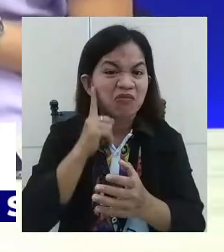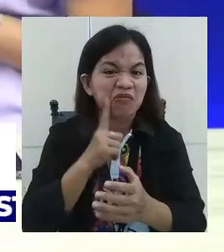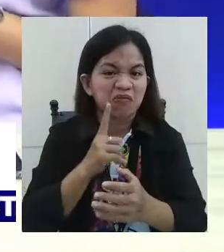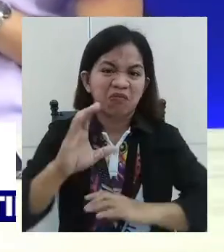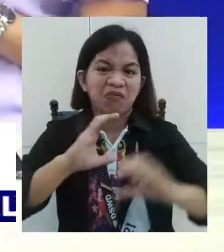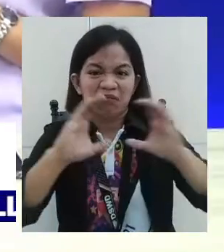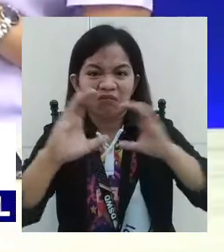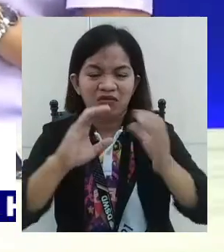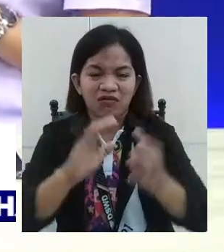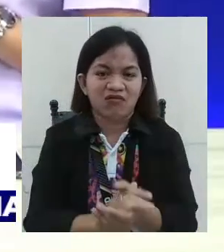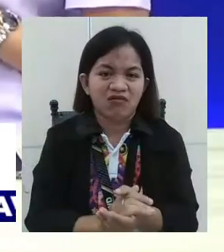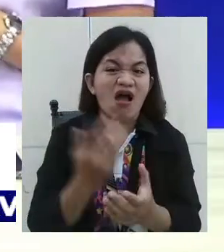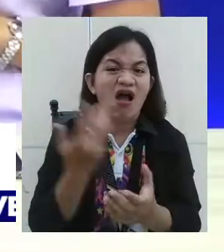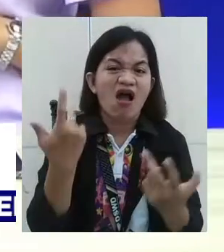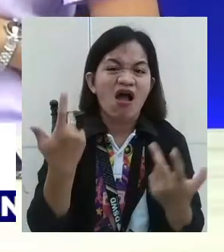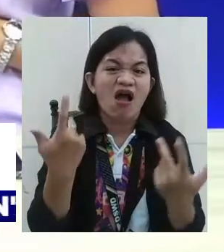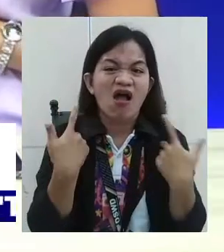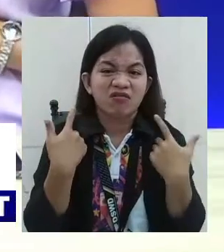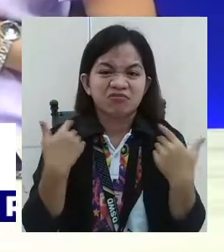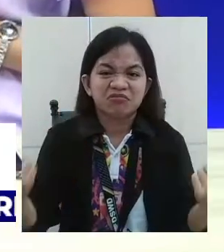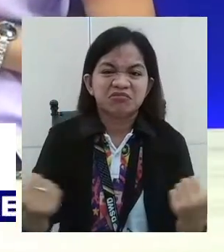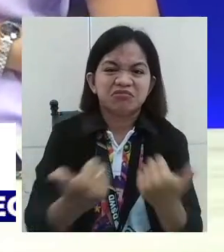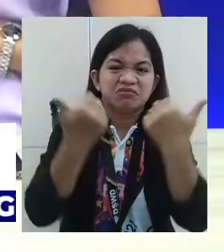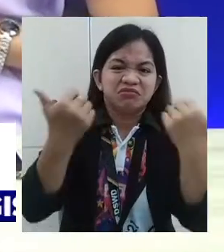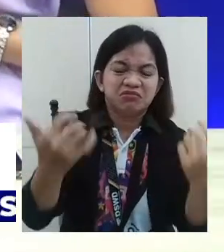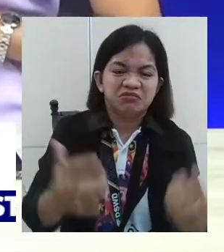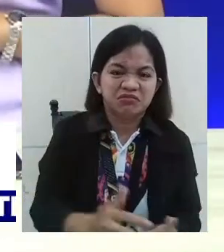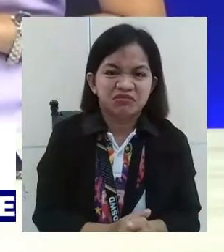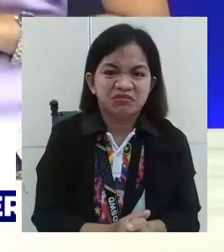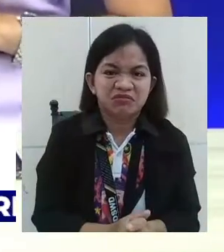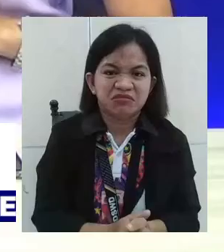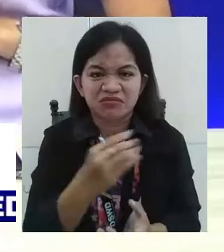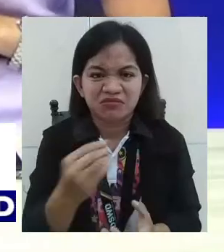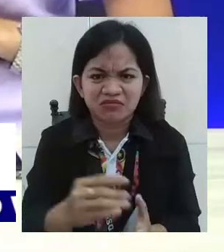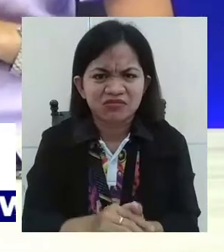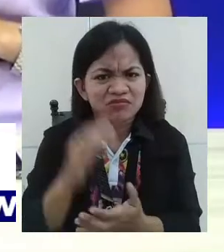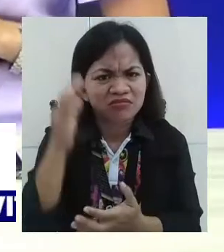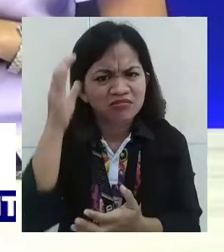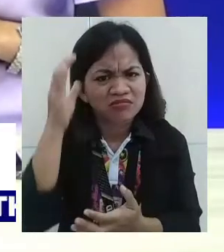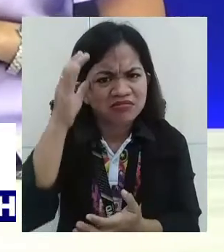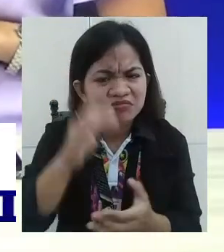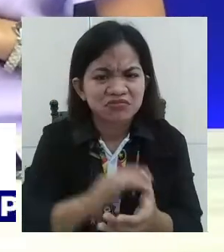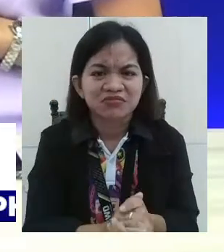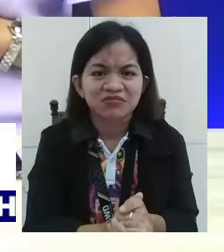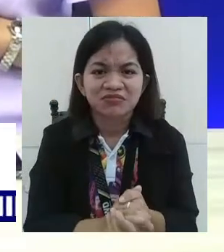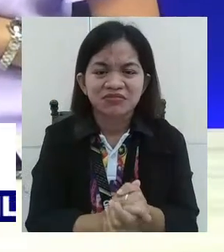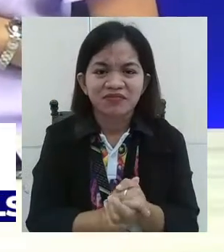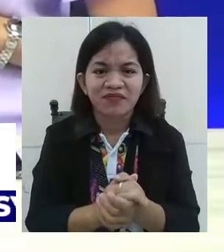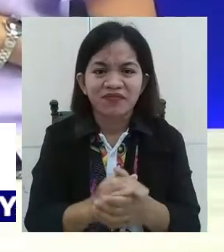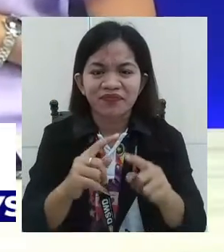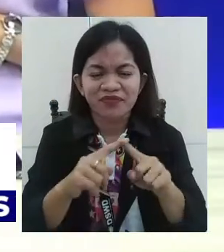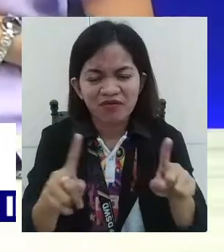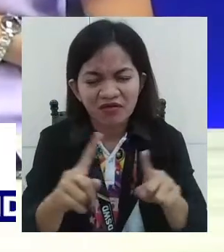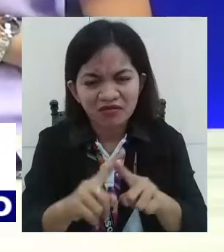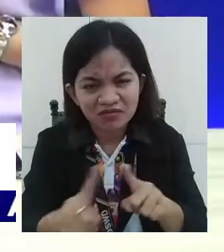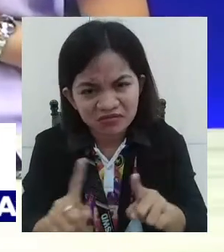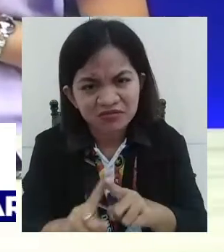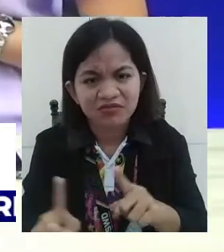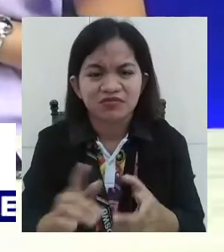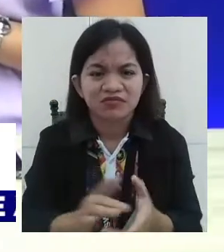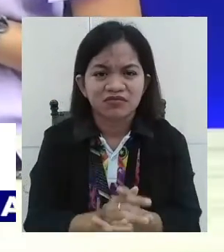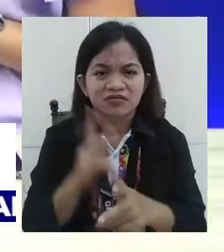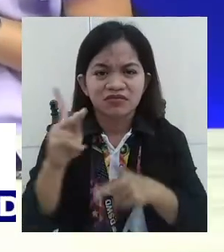nagkakaroon ng parang, kumbaga sa kotse, pipreno na naman. Paano ba, how are we gonna interact with these people? Di ba? Yung mga ganon.